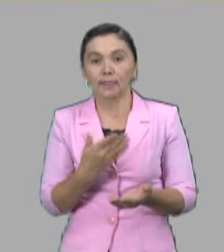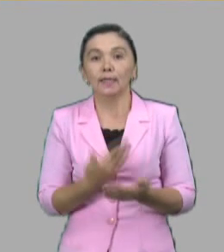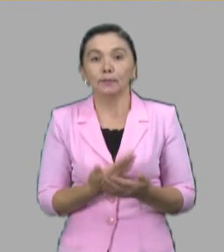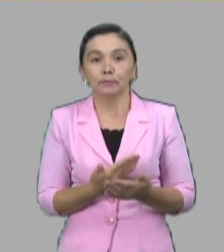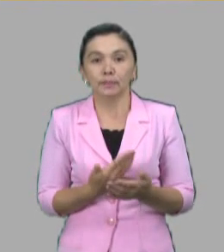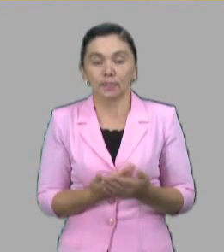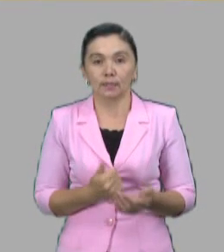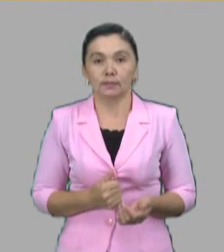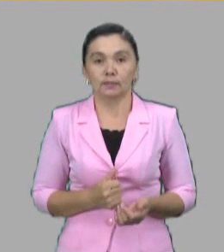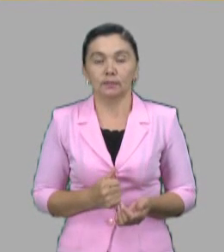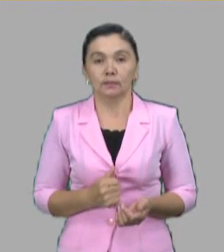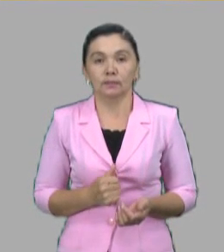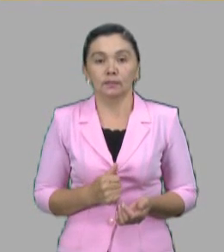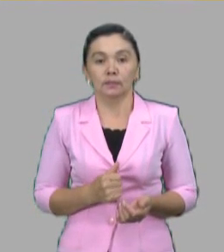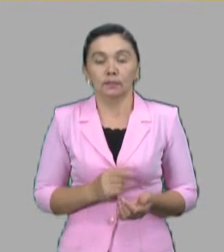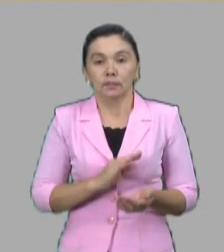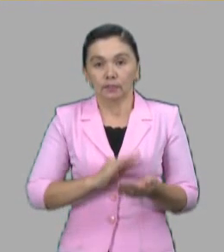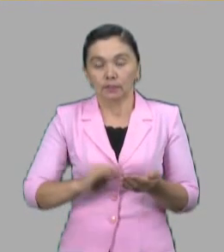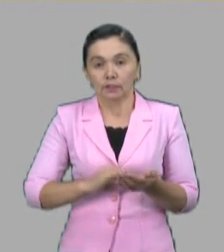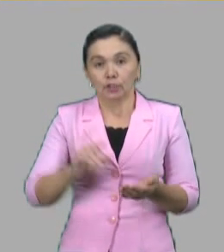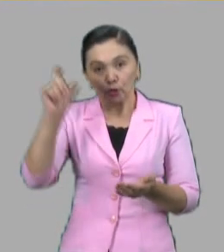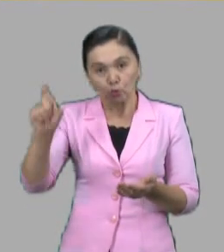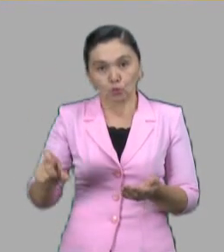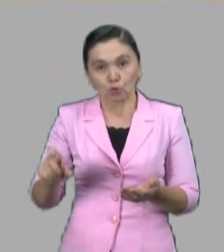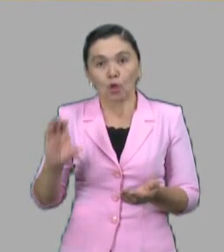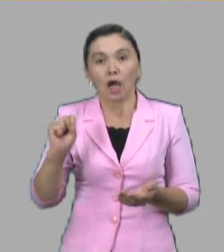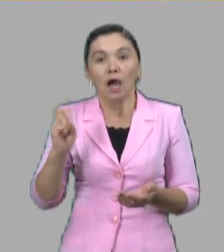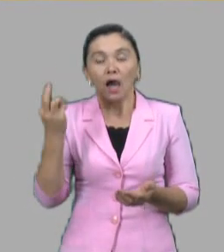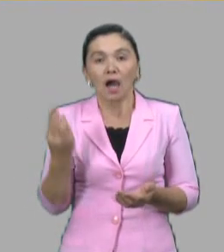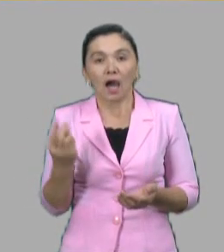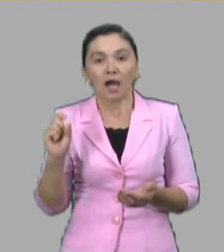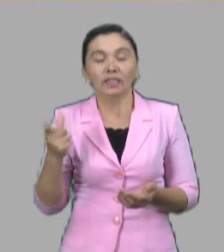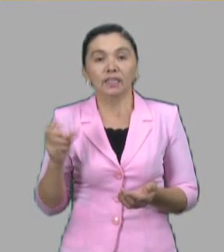Мисалы: жазуучу аңгеме жазат.